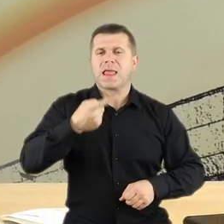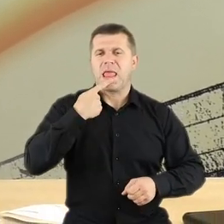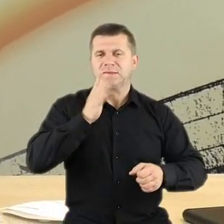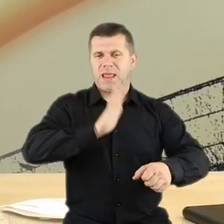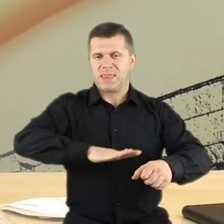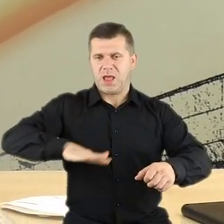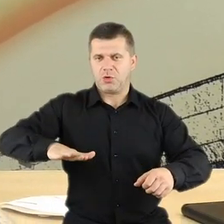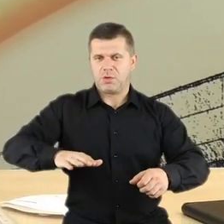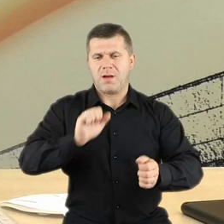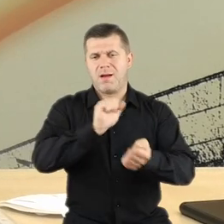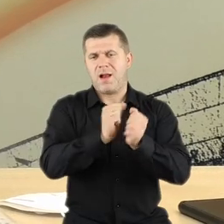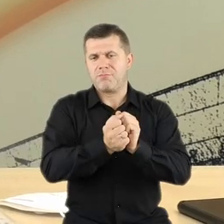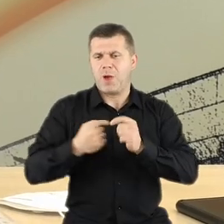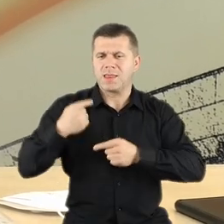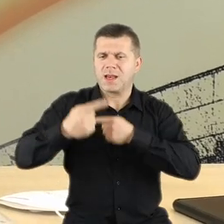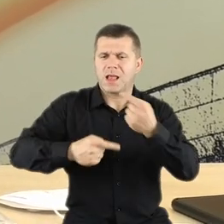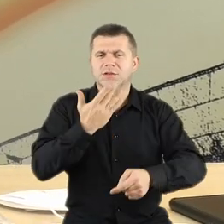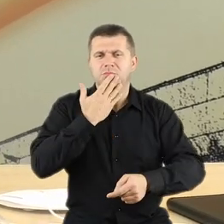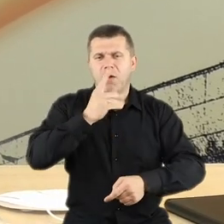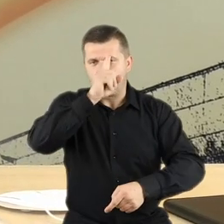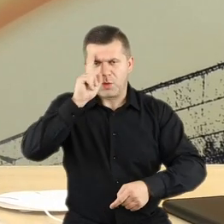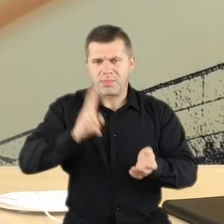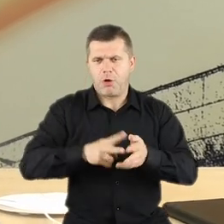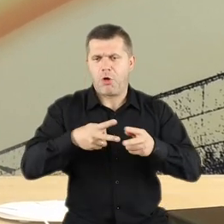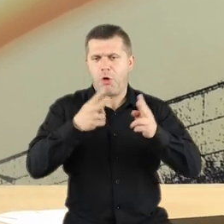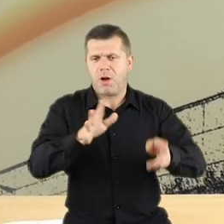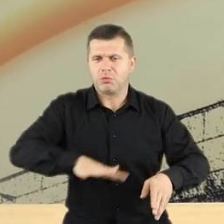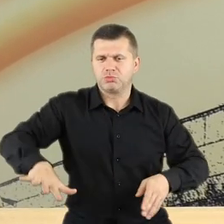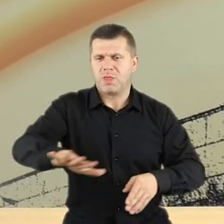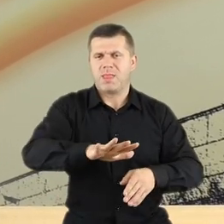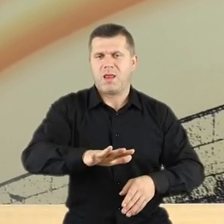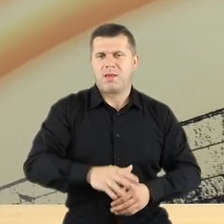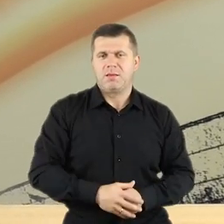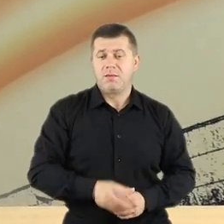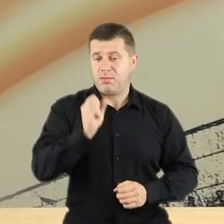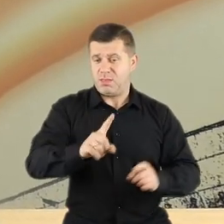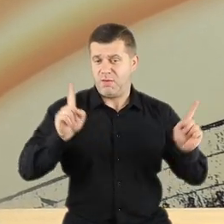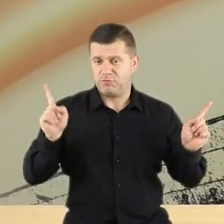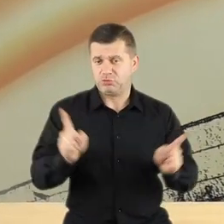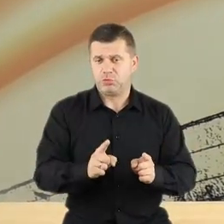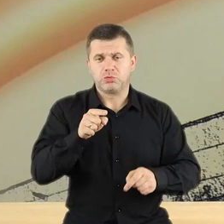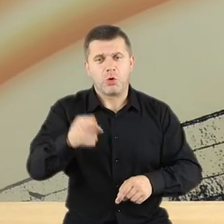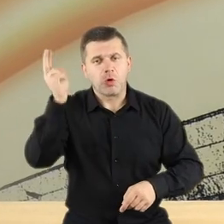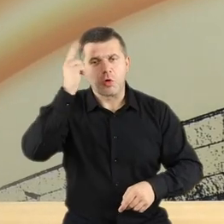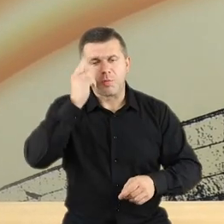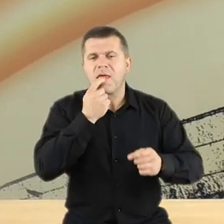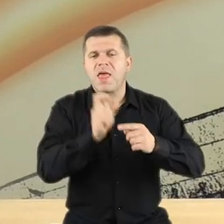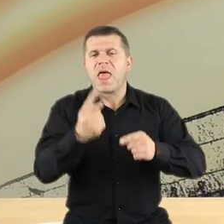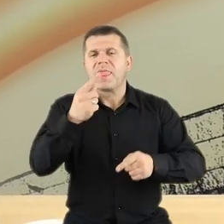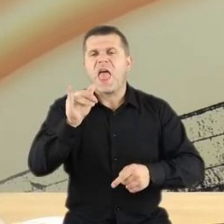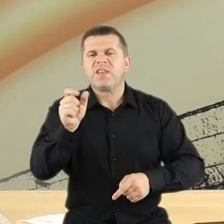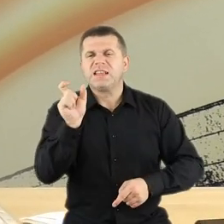Narodowego lub tradycyjna mowa ludności na określonym terenie tak wróćcie rozumiem definicję